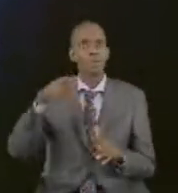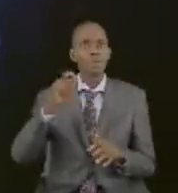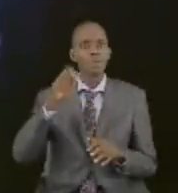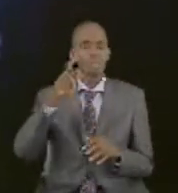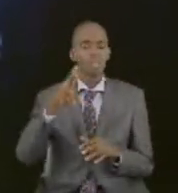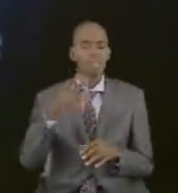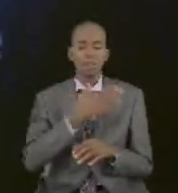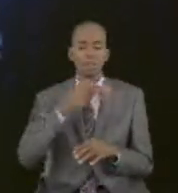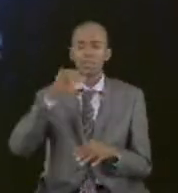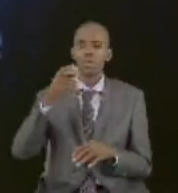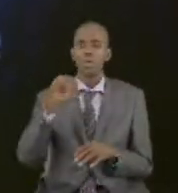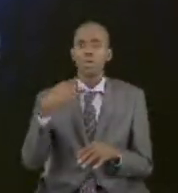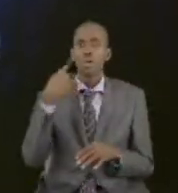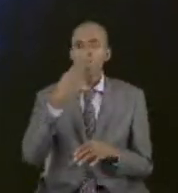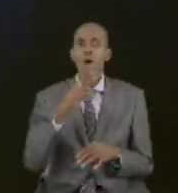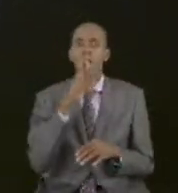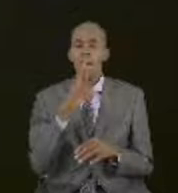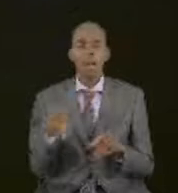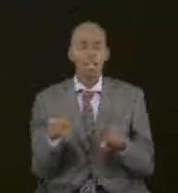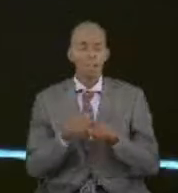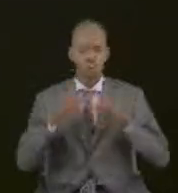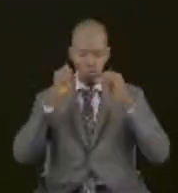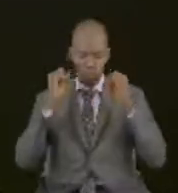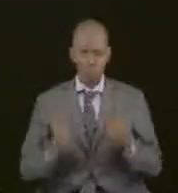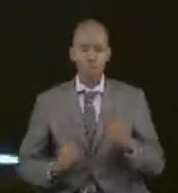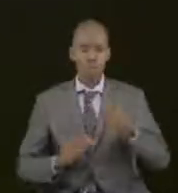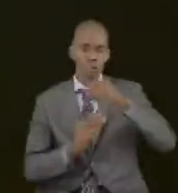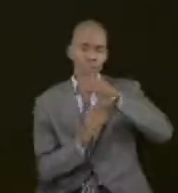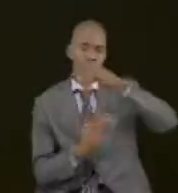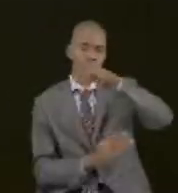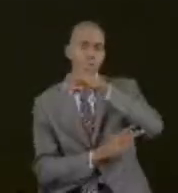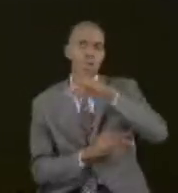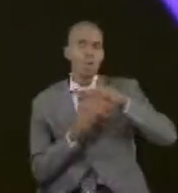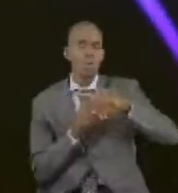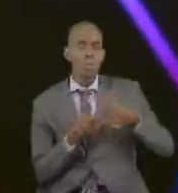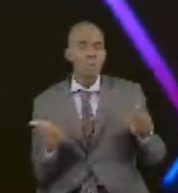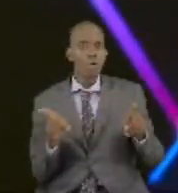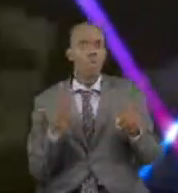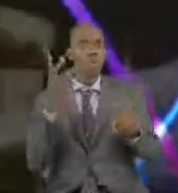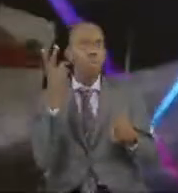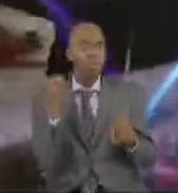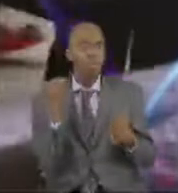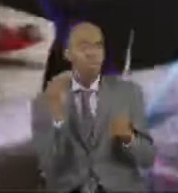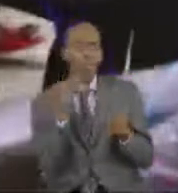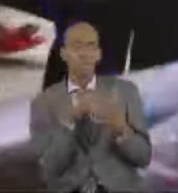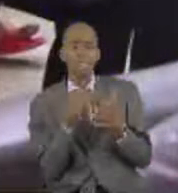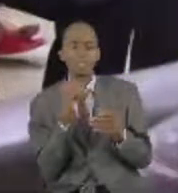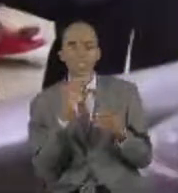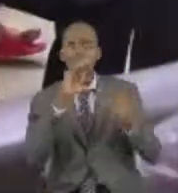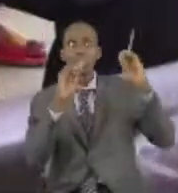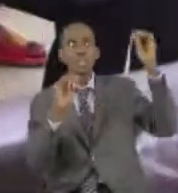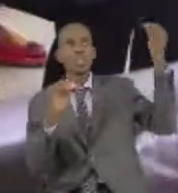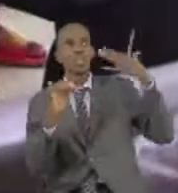qui sont regardés comme des colonnes, me donnaient à moi et à Barnabas la